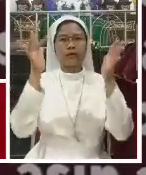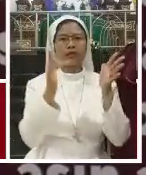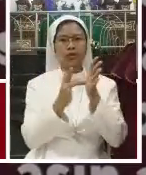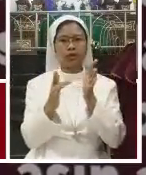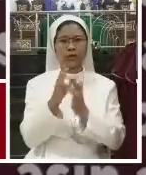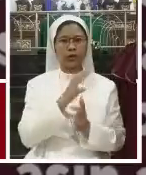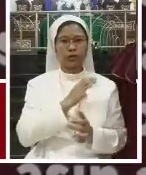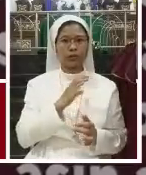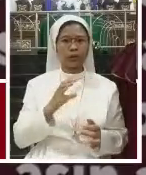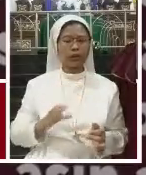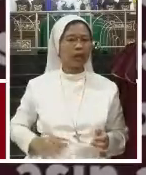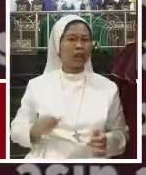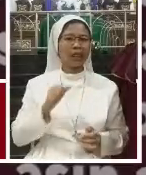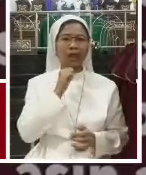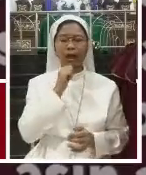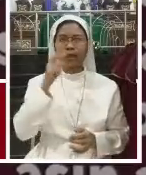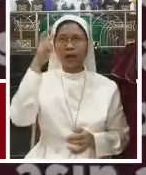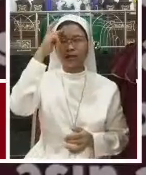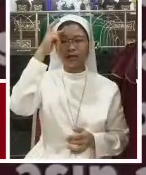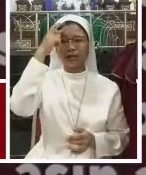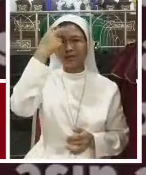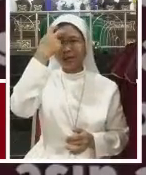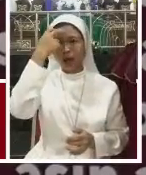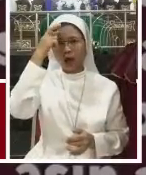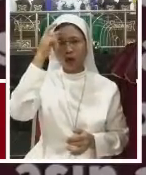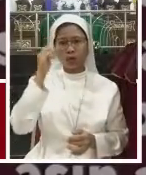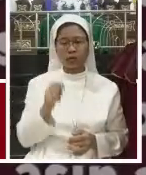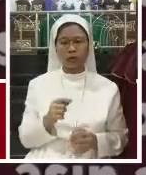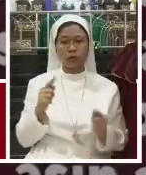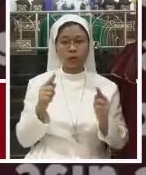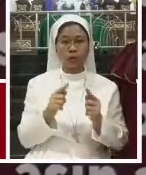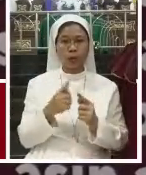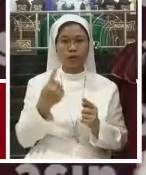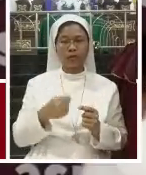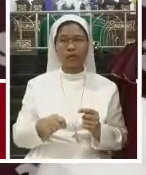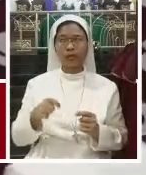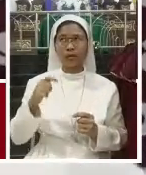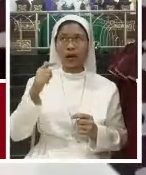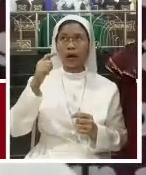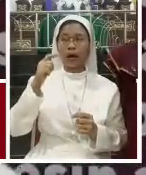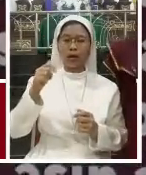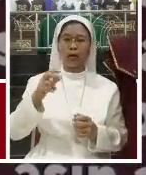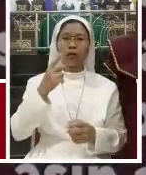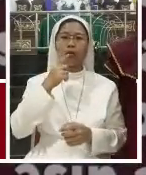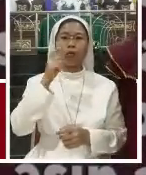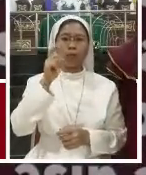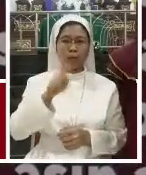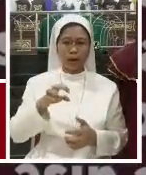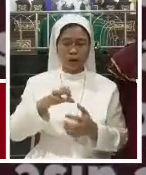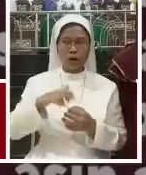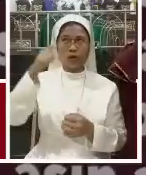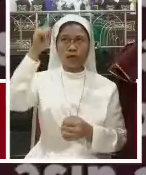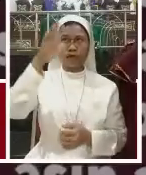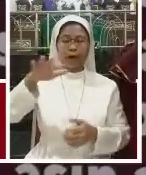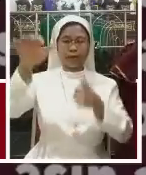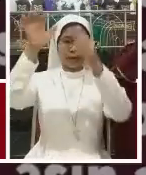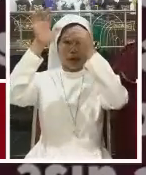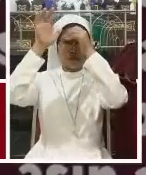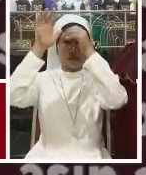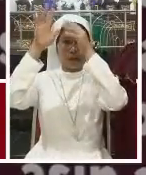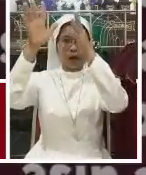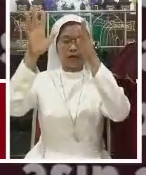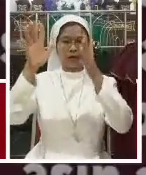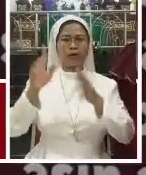da inagduwa-duwa sa utos kang umandato kang sayang Ama para